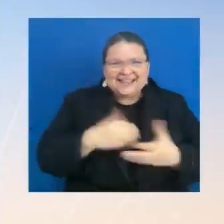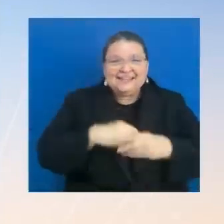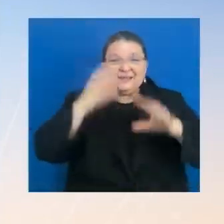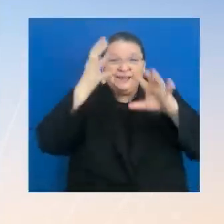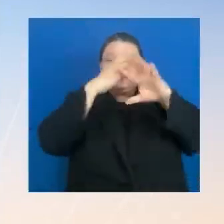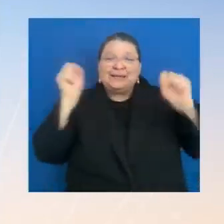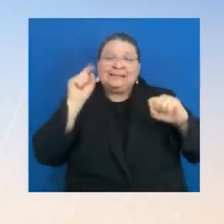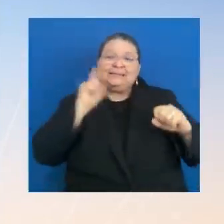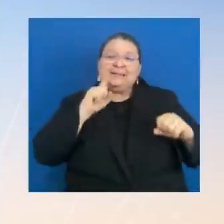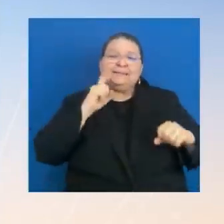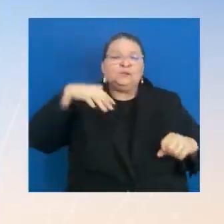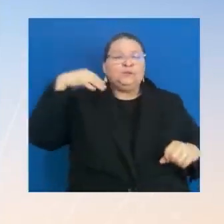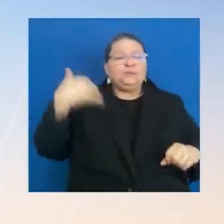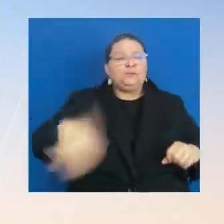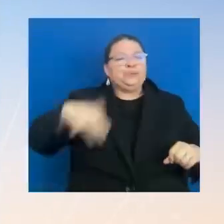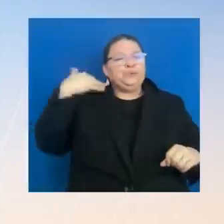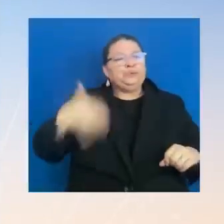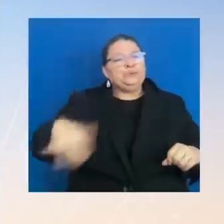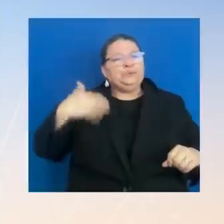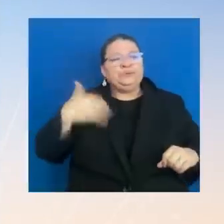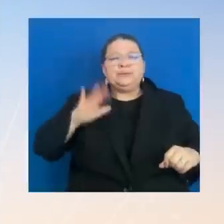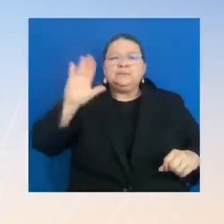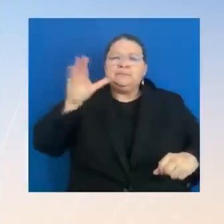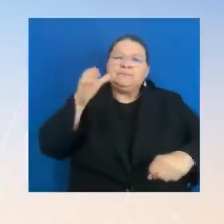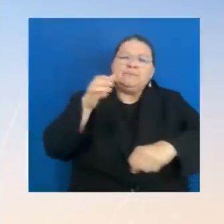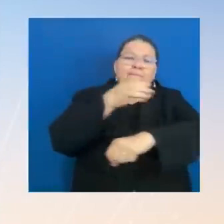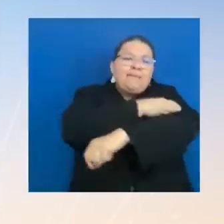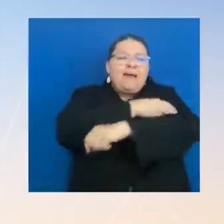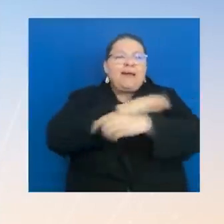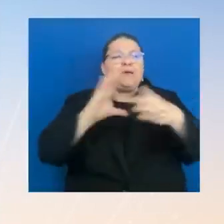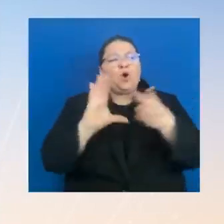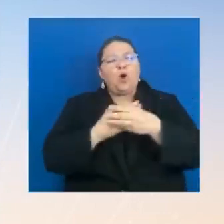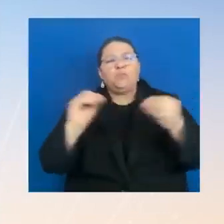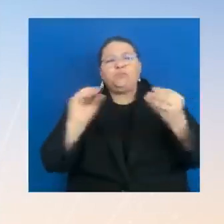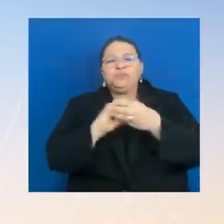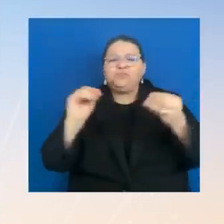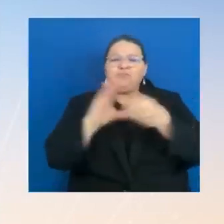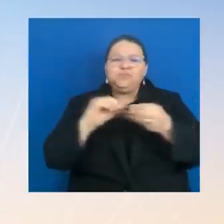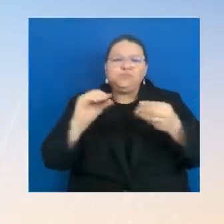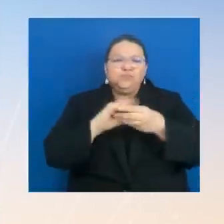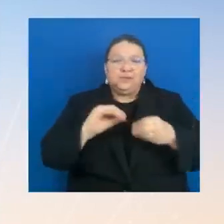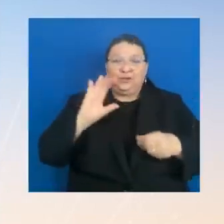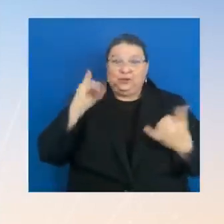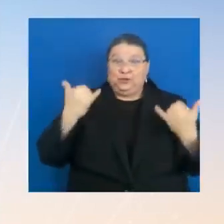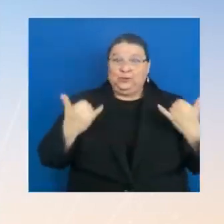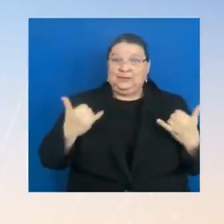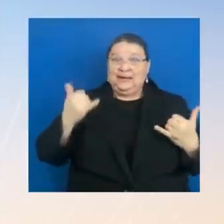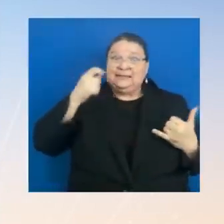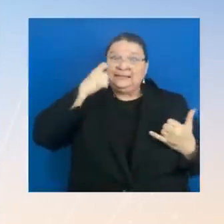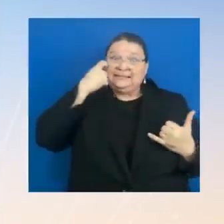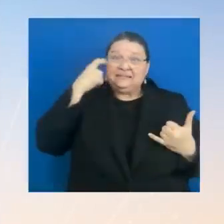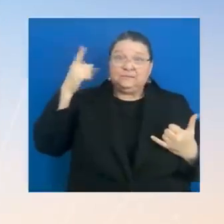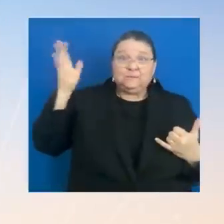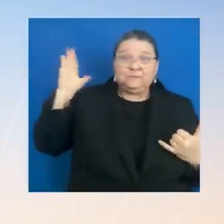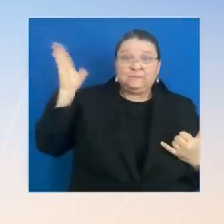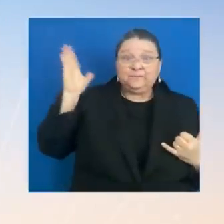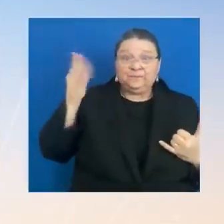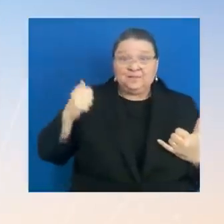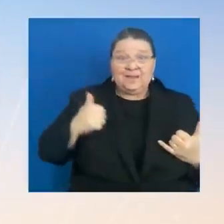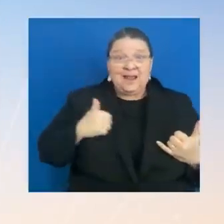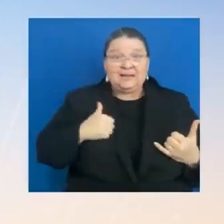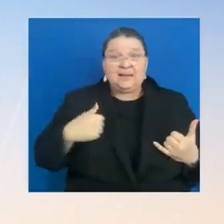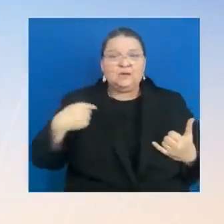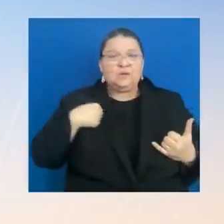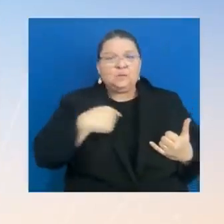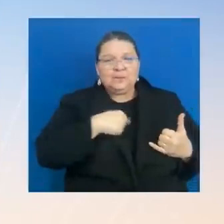giúp ngăn chặn các cuộc tấn công bằng hỏa tiễn vào Ukraine hay không? Những cuộc thảo luận đó diễn ra tại Bộ Quốc phòng, và chúng